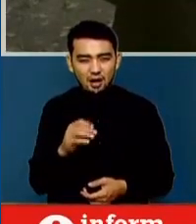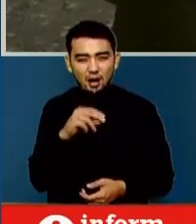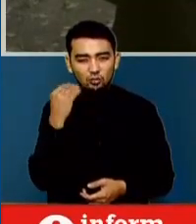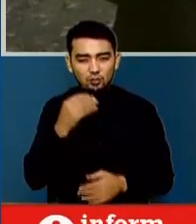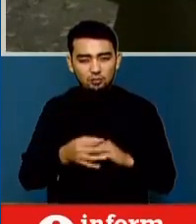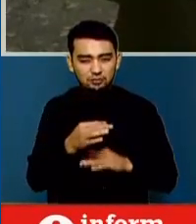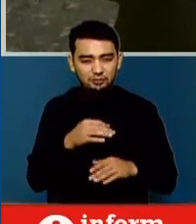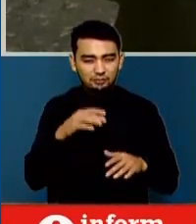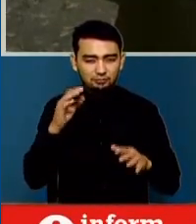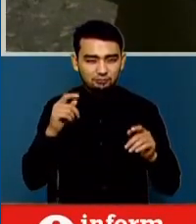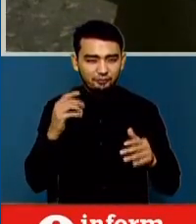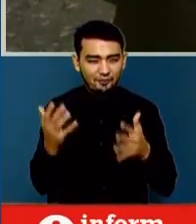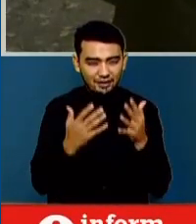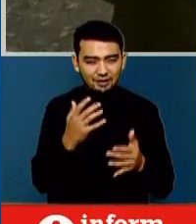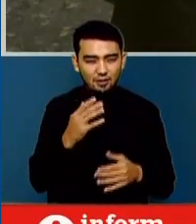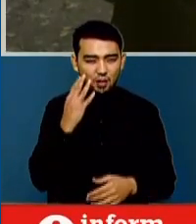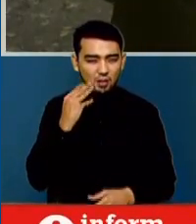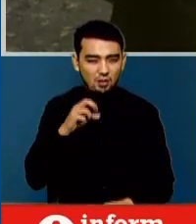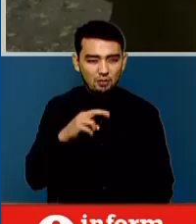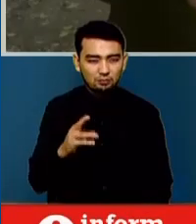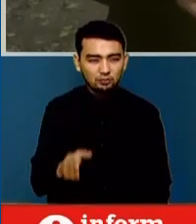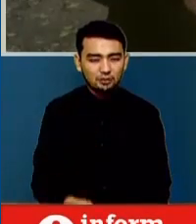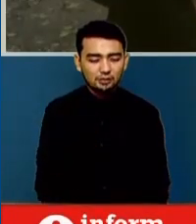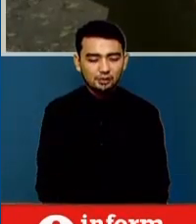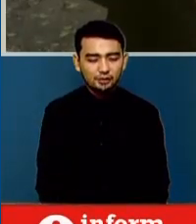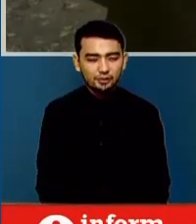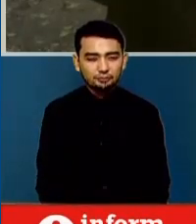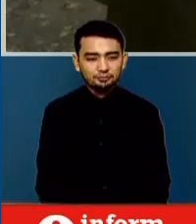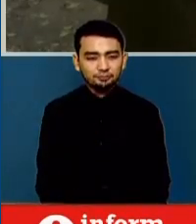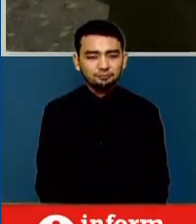Нина Шапо, Елена Досова, Информбюро, Костанай.